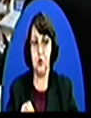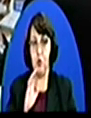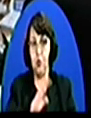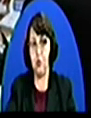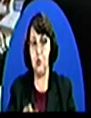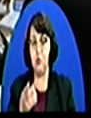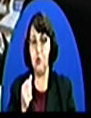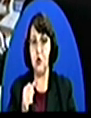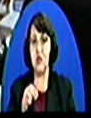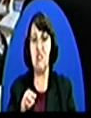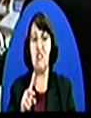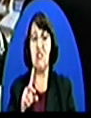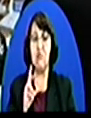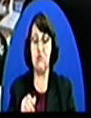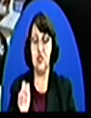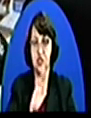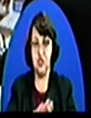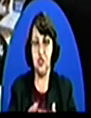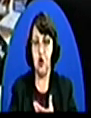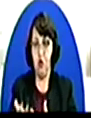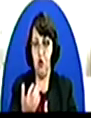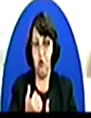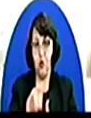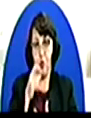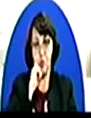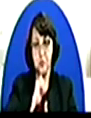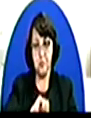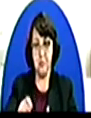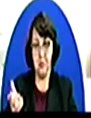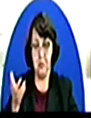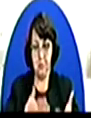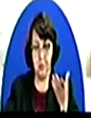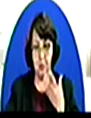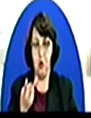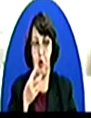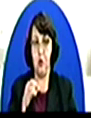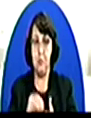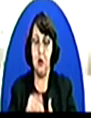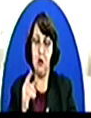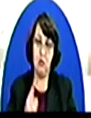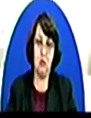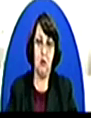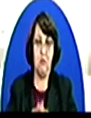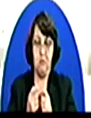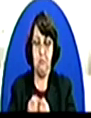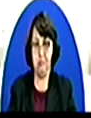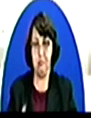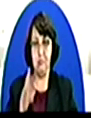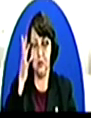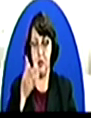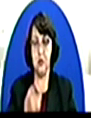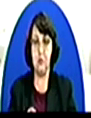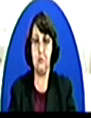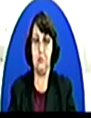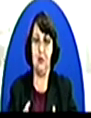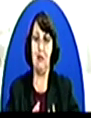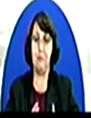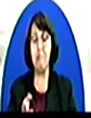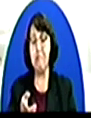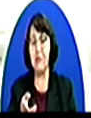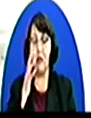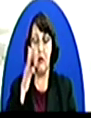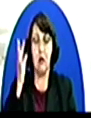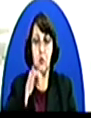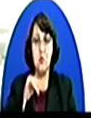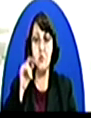мөнгөнд итгэмжинд шинээр хамрагдах хүсэлт гаргасан хүүхдийн тоо 20 мянгаар нэмэгдсэн, цаашид нэмэгдэх хандлагатай байна. За мөн гадаадд оршин